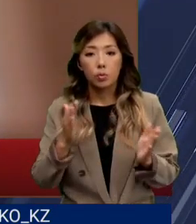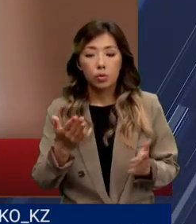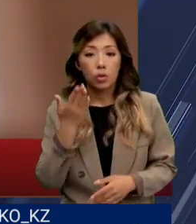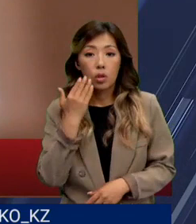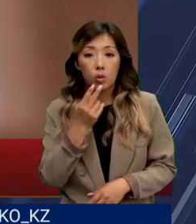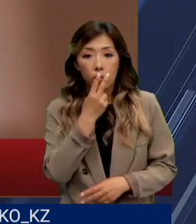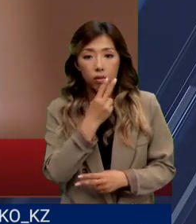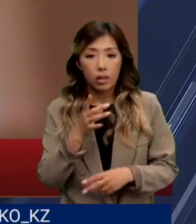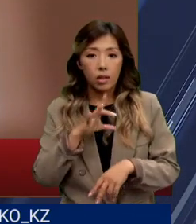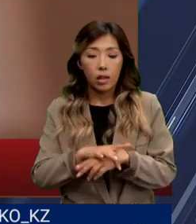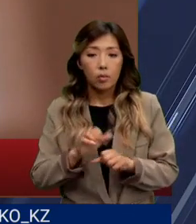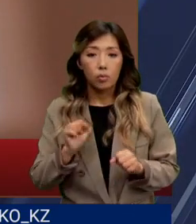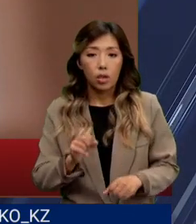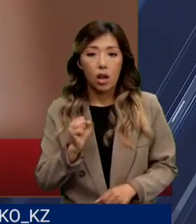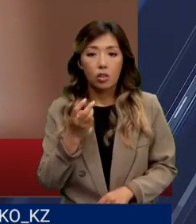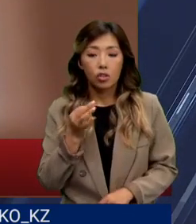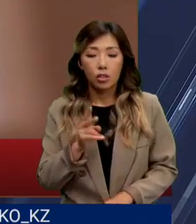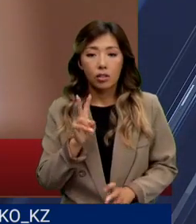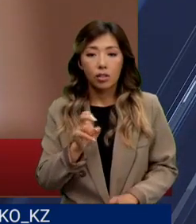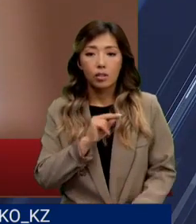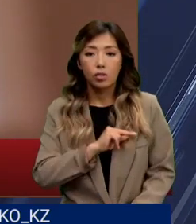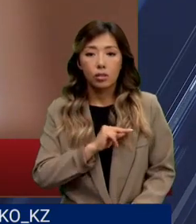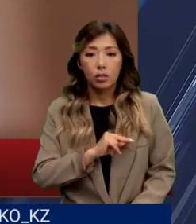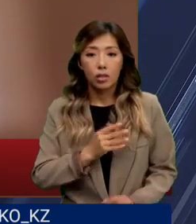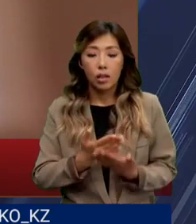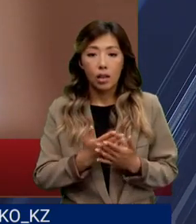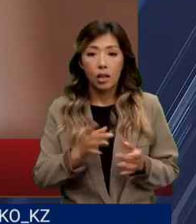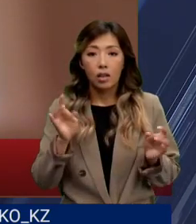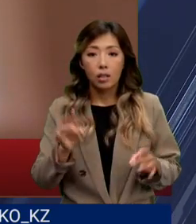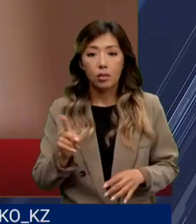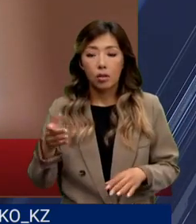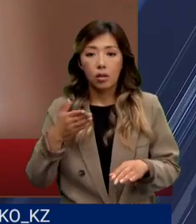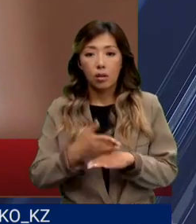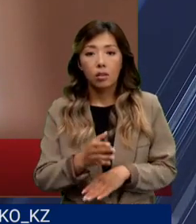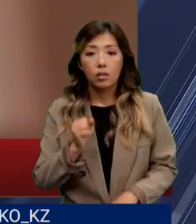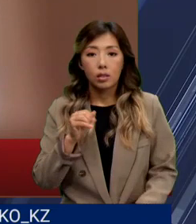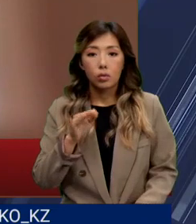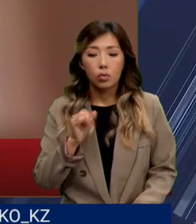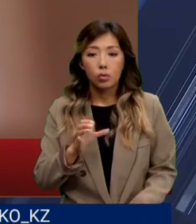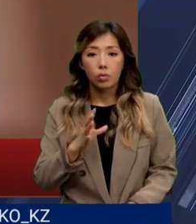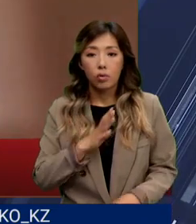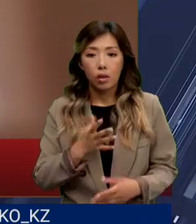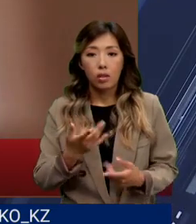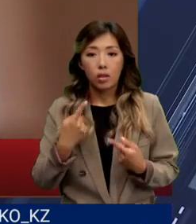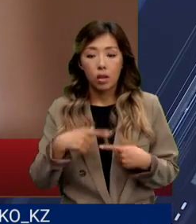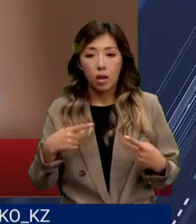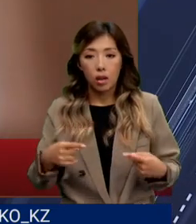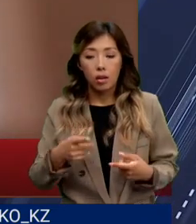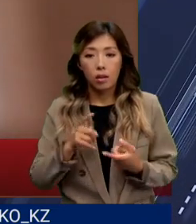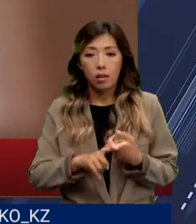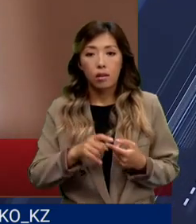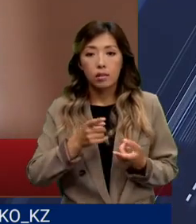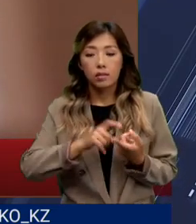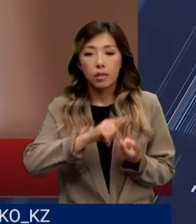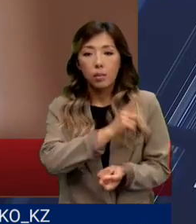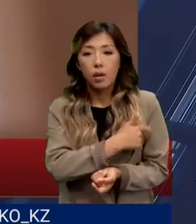ошибка как раз и решил эту проблему. Если человек приходит в заведение, у него статус разный, эта проблема не ошибка. Это проблема первой